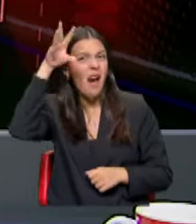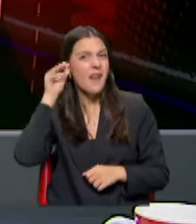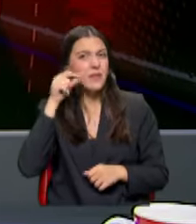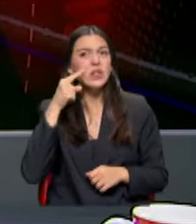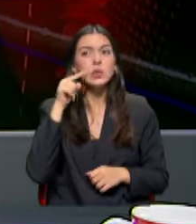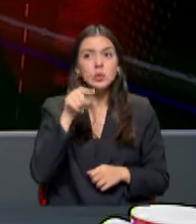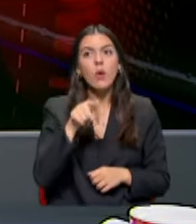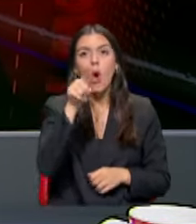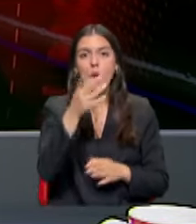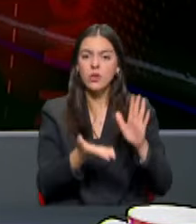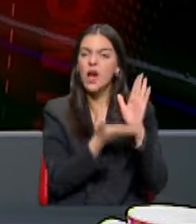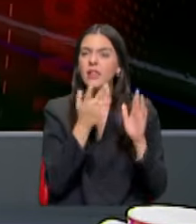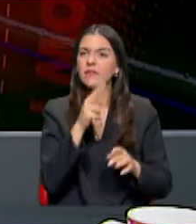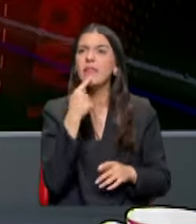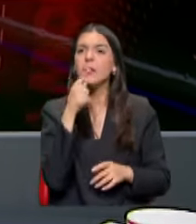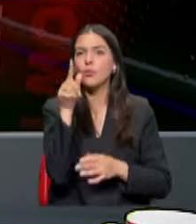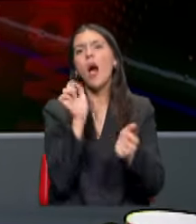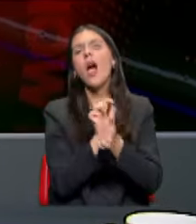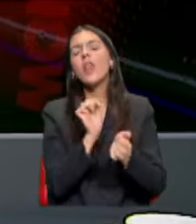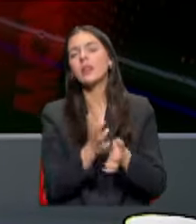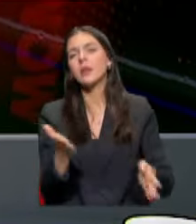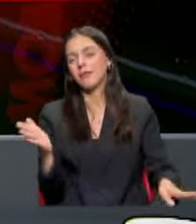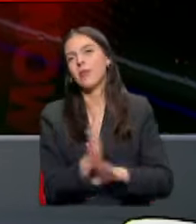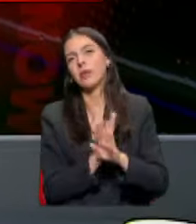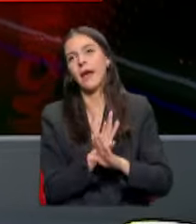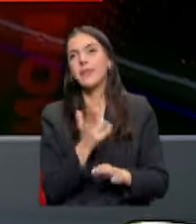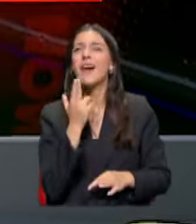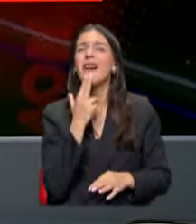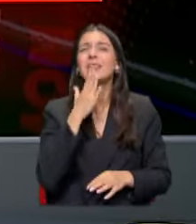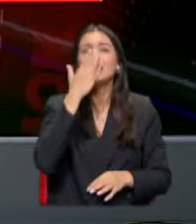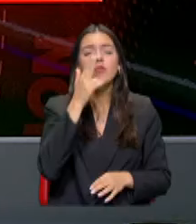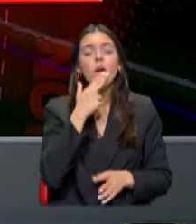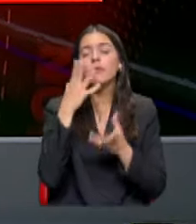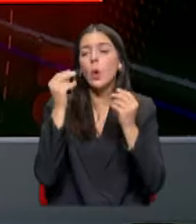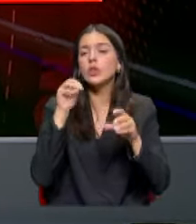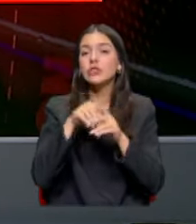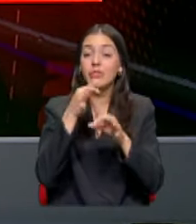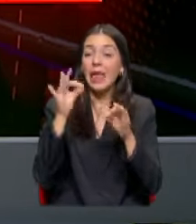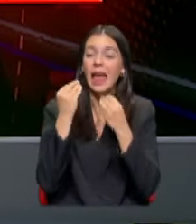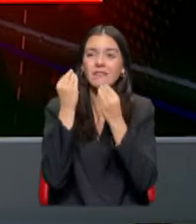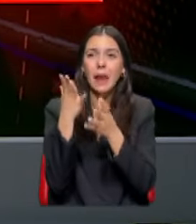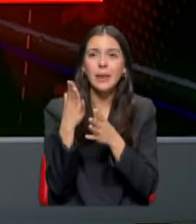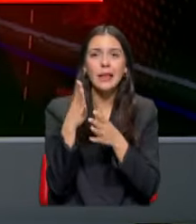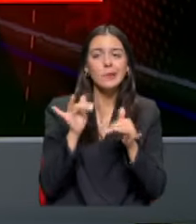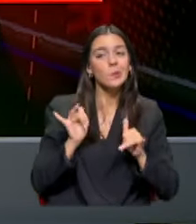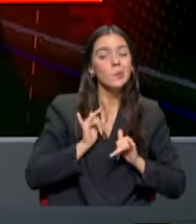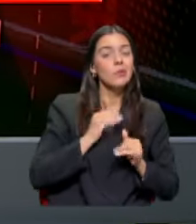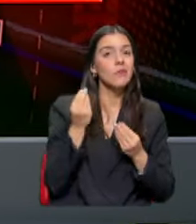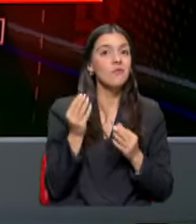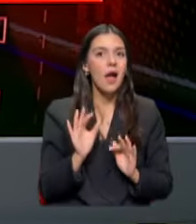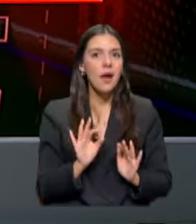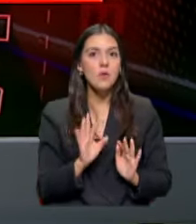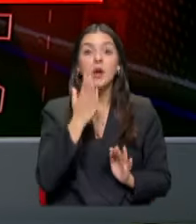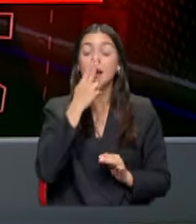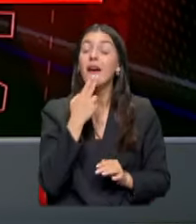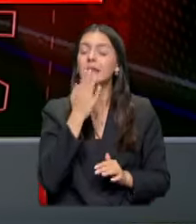onu kaldırdı. Dedi ki bu ailedir. Çünkü neden? Kadına sadece kadın olduğu için değer vermekten bile imtina ediyorlar. Kadın